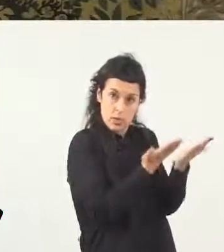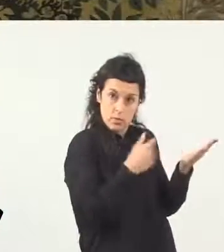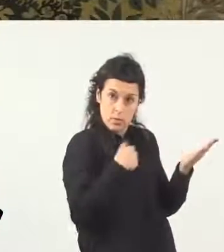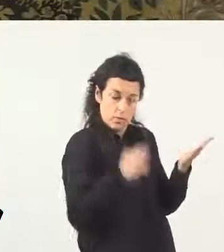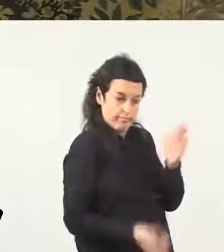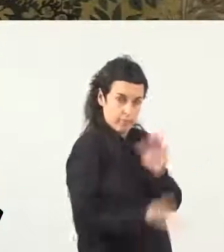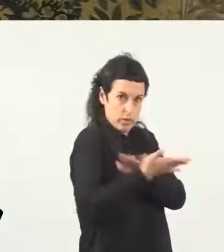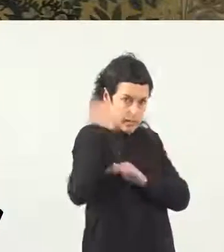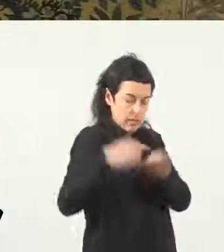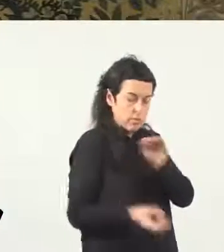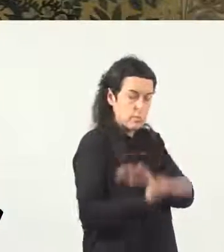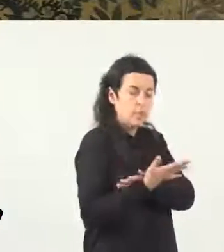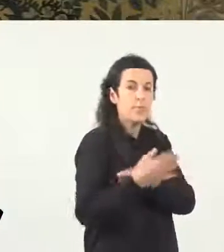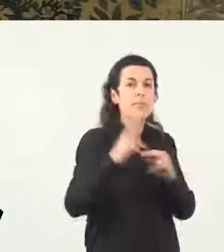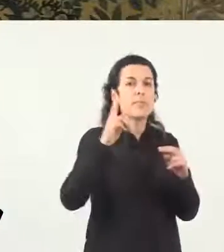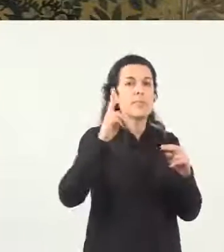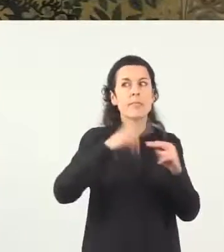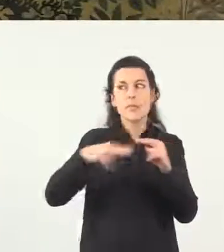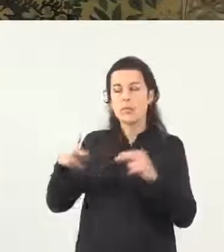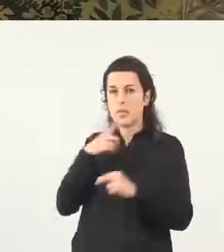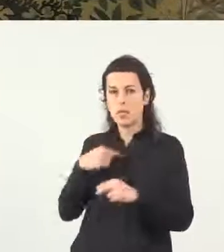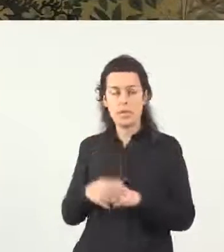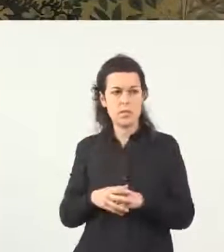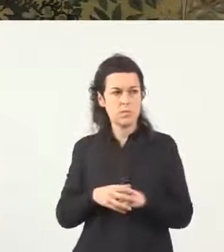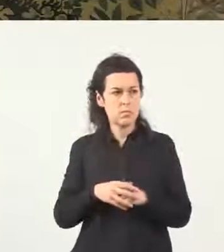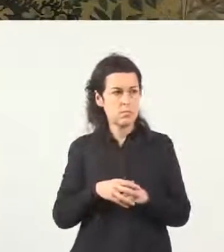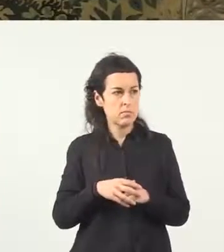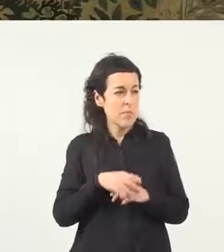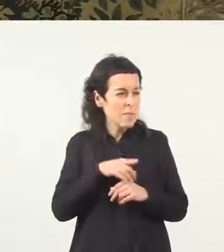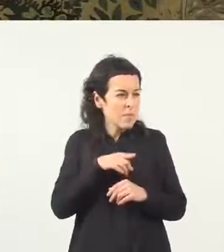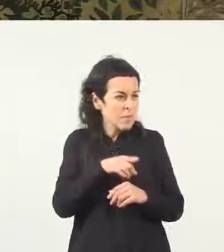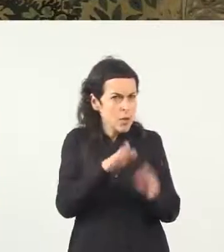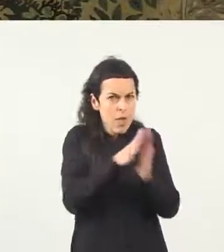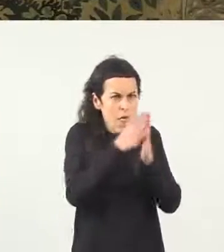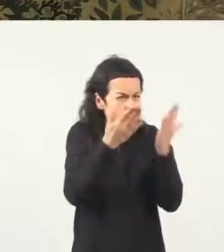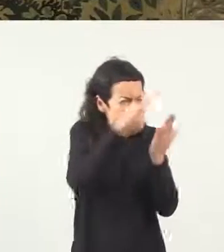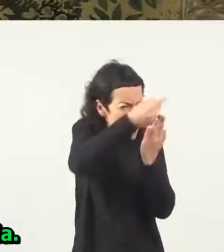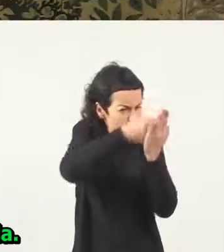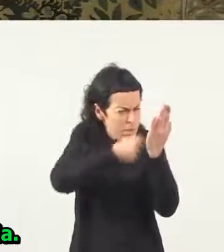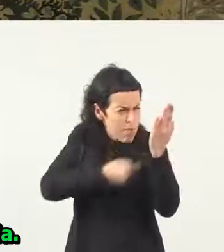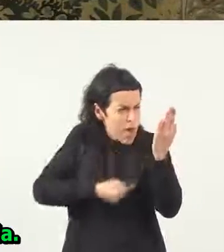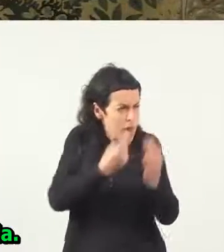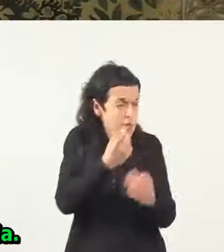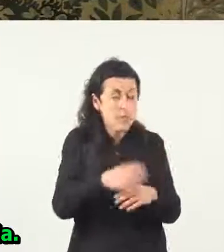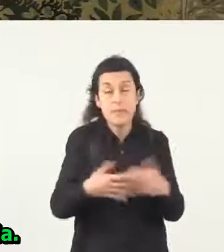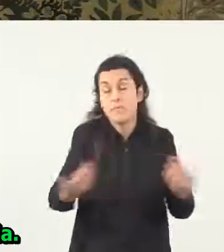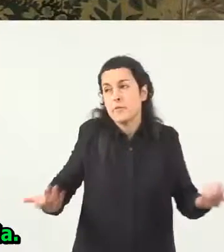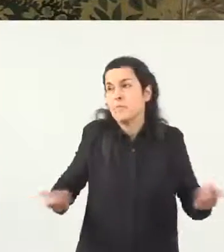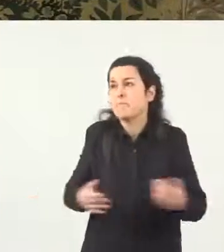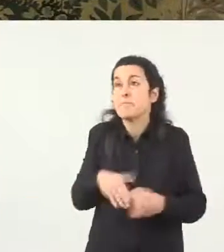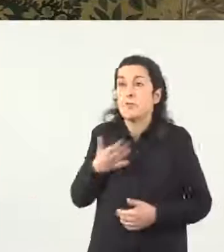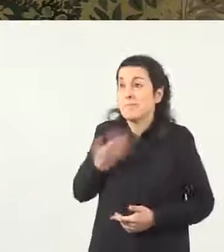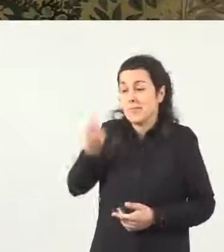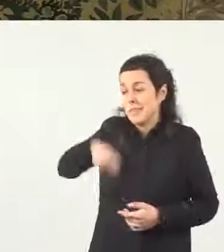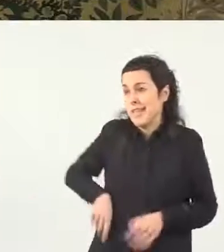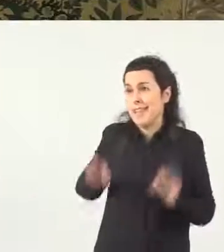nuenean, editoreek esan zidaten. Baina beharrezkoa da hainbeste bibliografia. Esan nio, bueno, hori da nire deformazio profesionala. Klar,